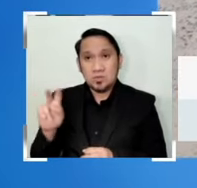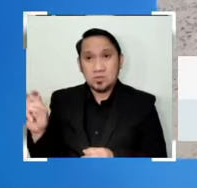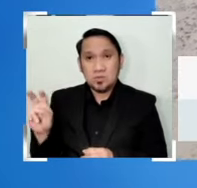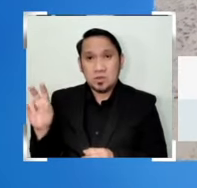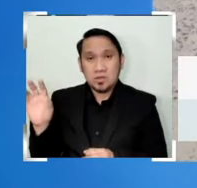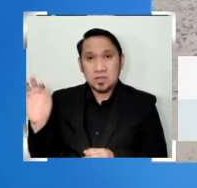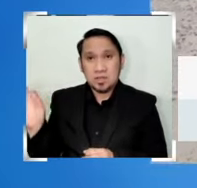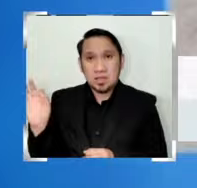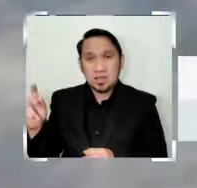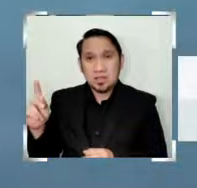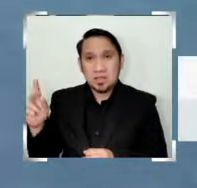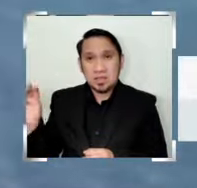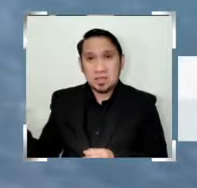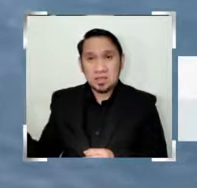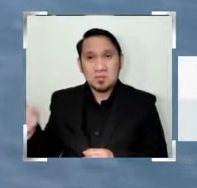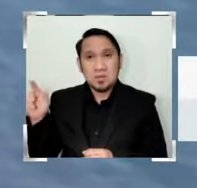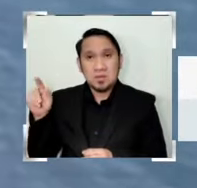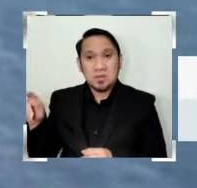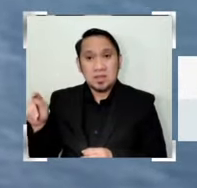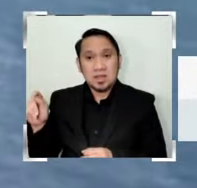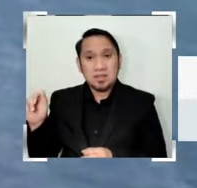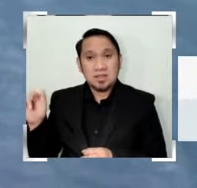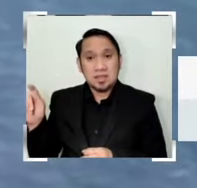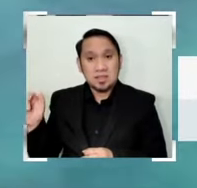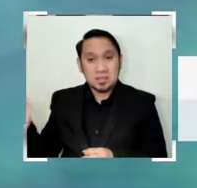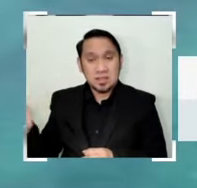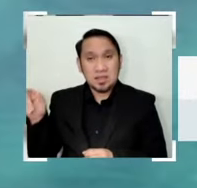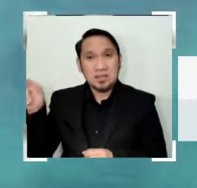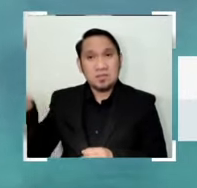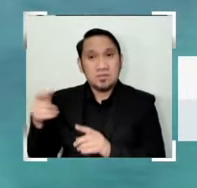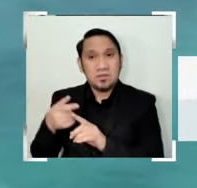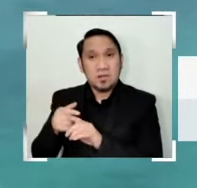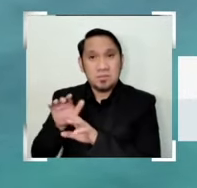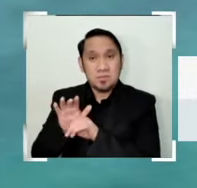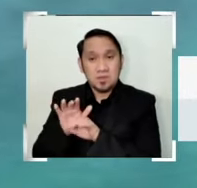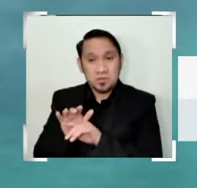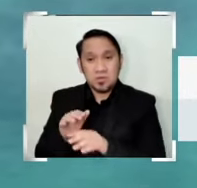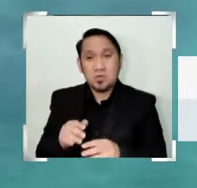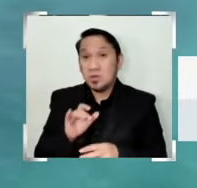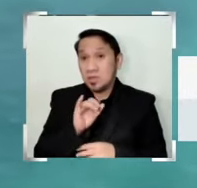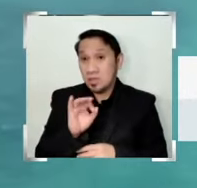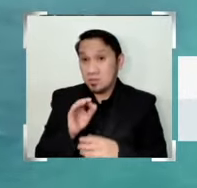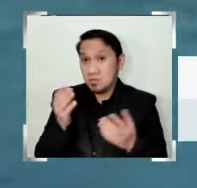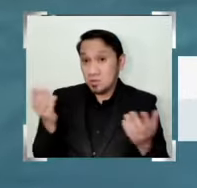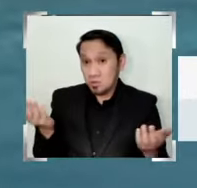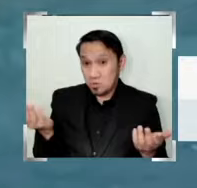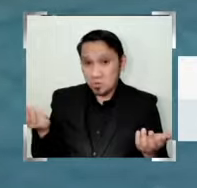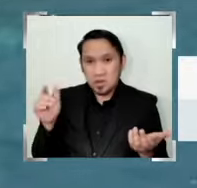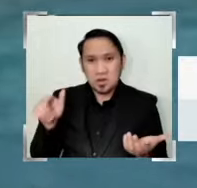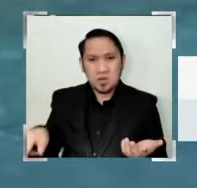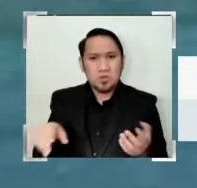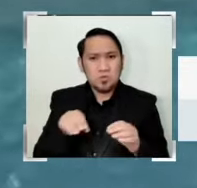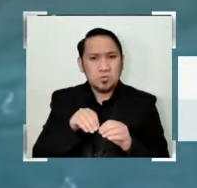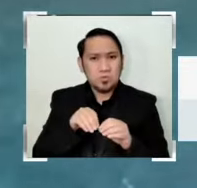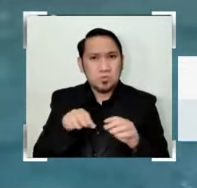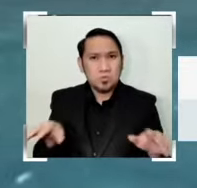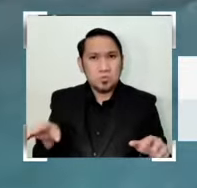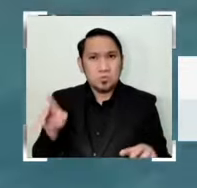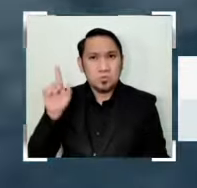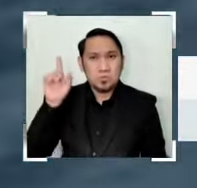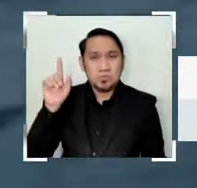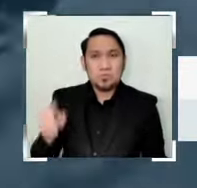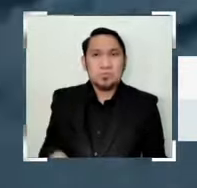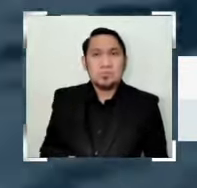kilometers ang layo ng Taytay sa Nauhan, Oriental Mindoro, kung nasaan ang bahagi ng oil spill mula sa Mount Princess